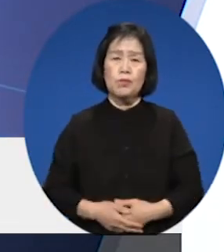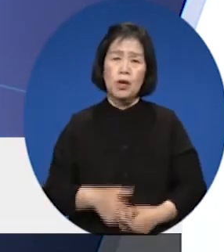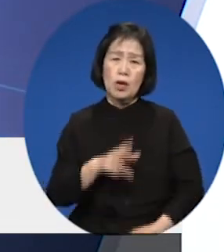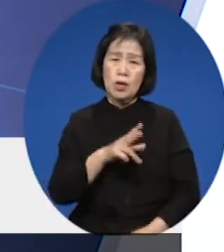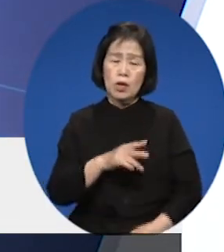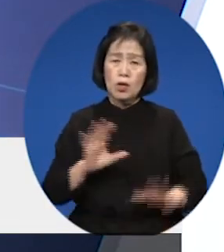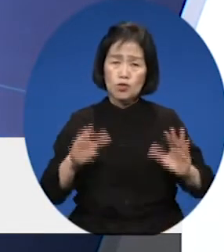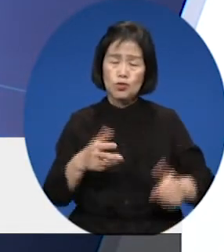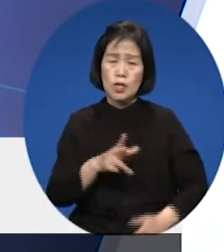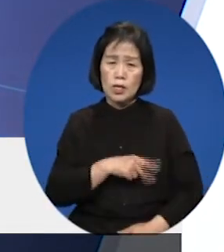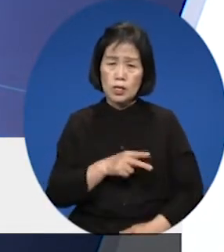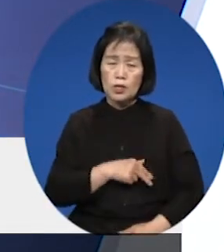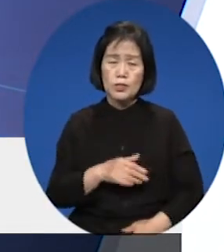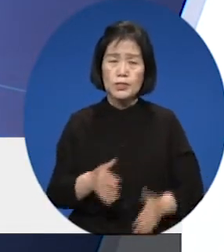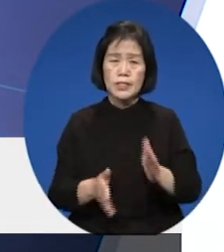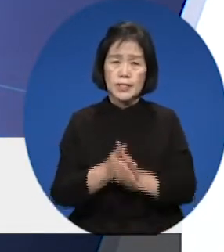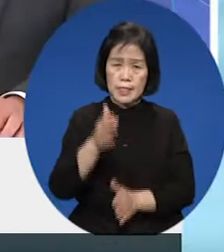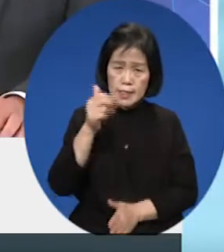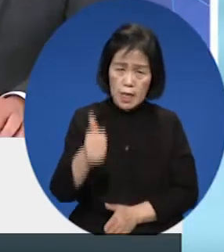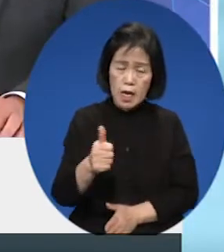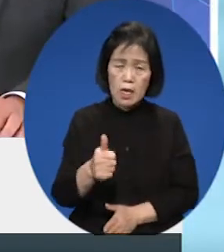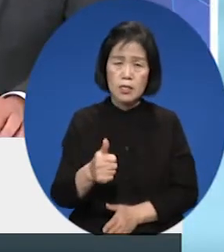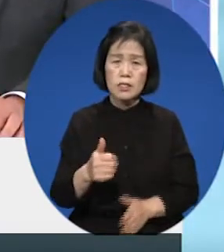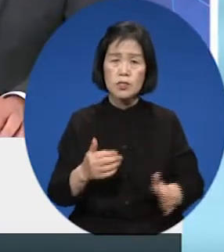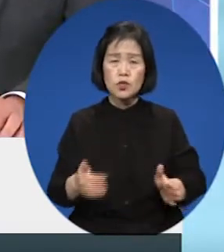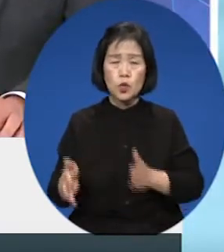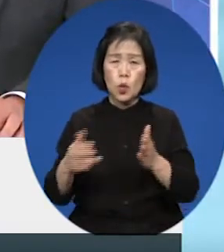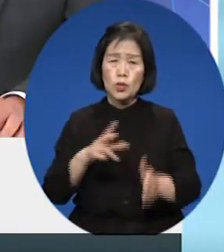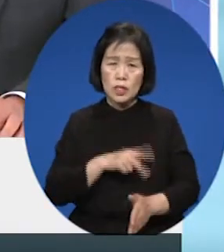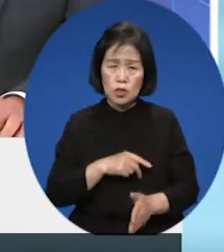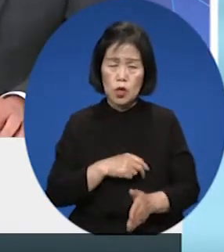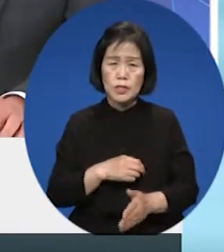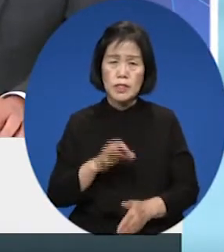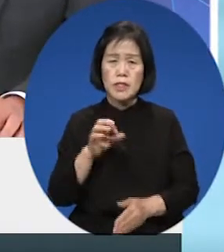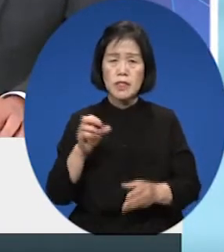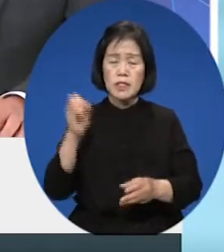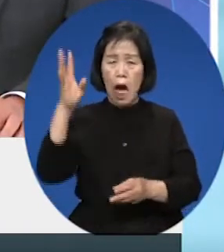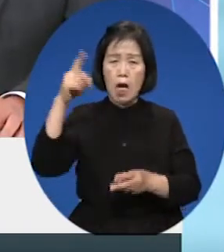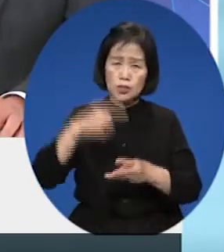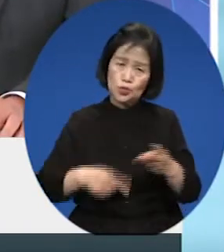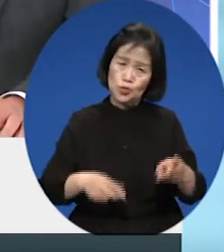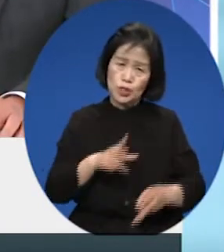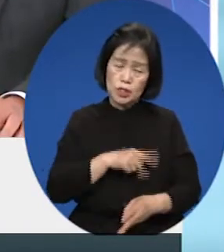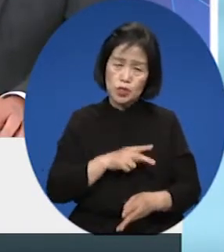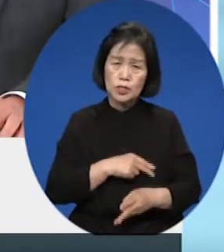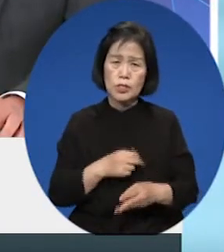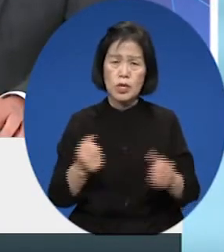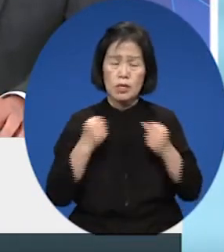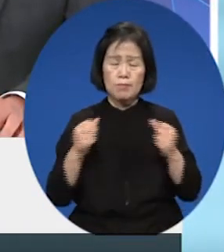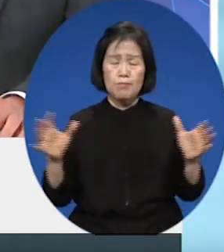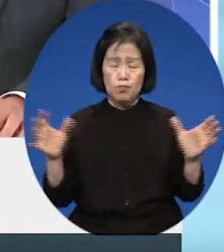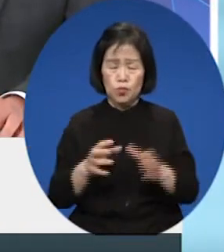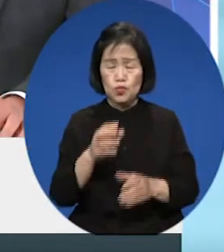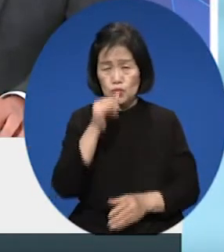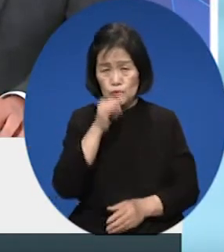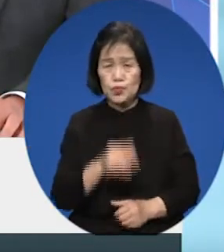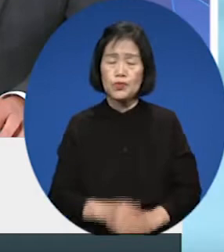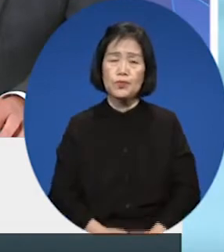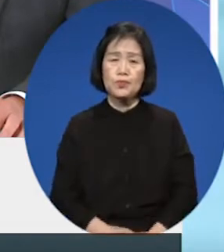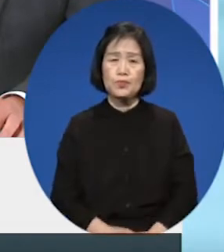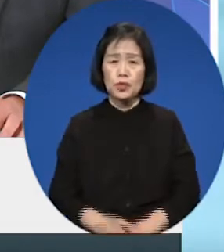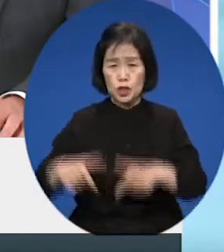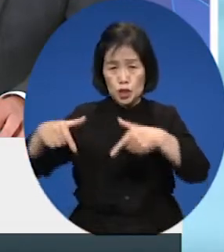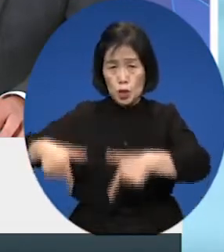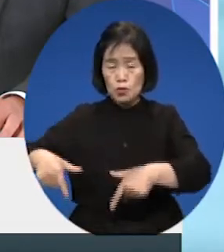시장 도의원 시의원 들이 양주시 균형 발전에 필요한 정책 사업 추진에 힘을 모으고 있습니다 우선 서보